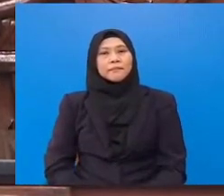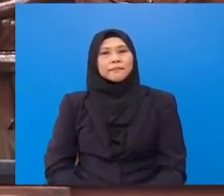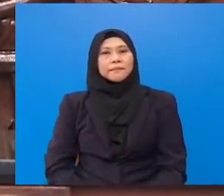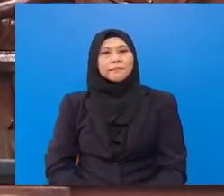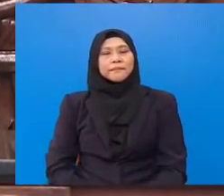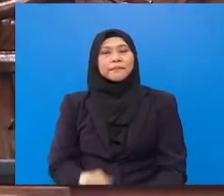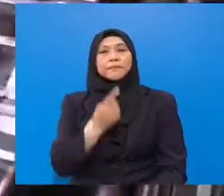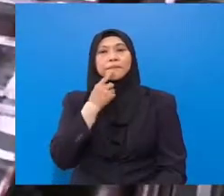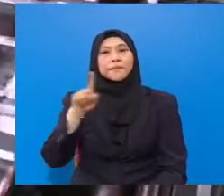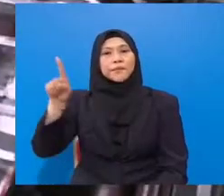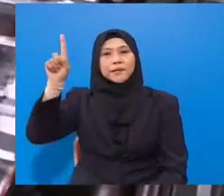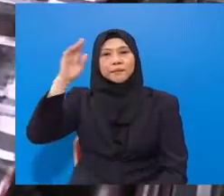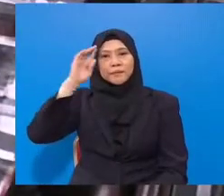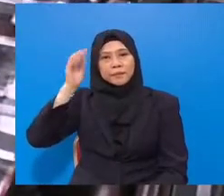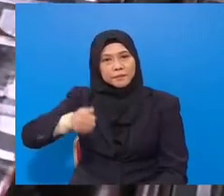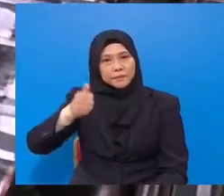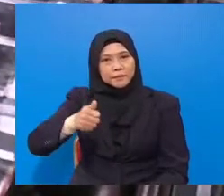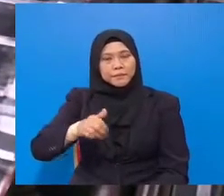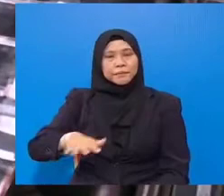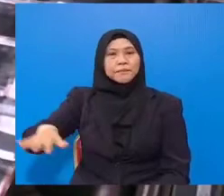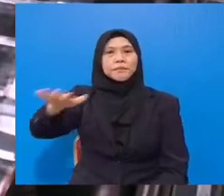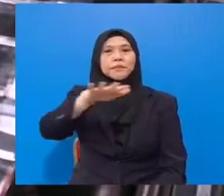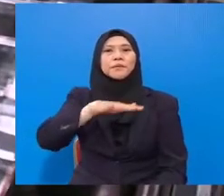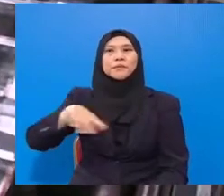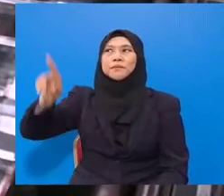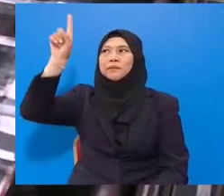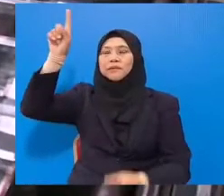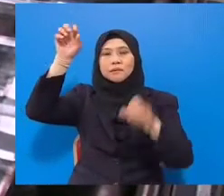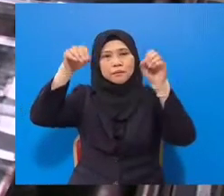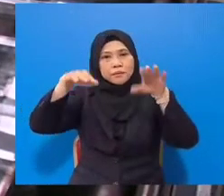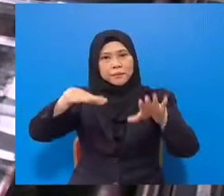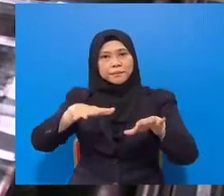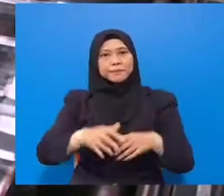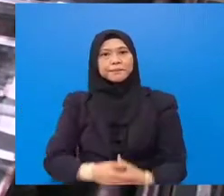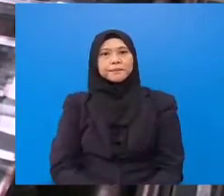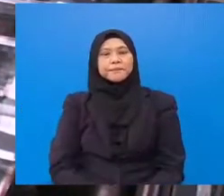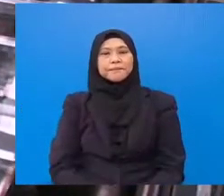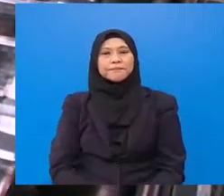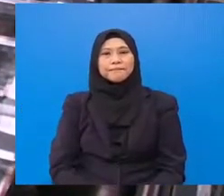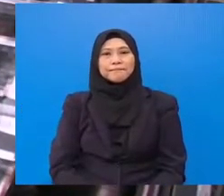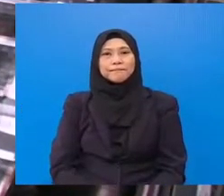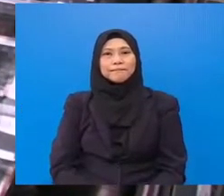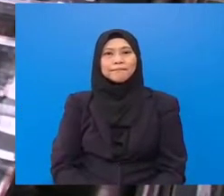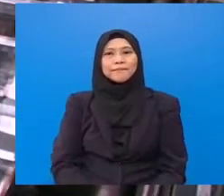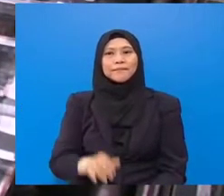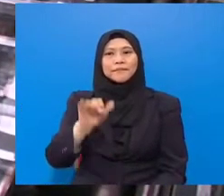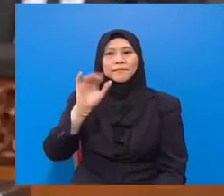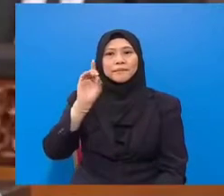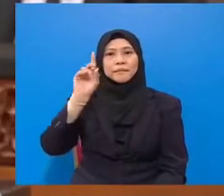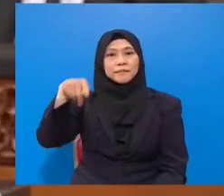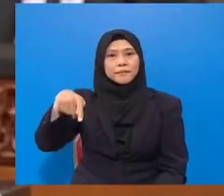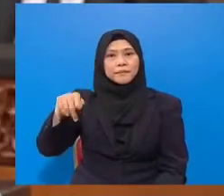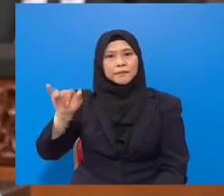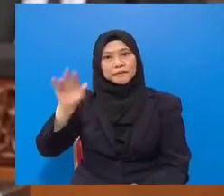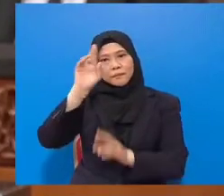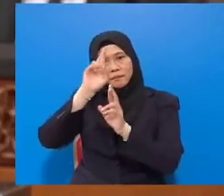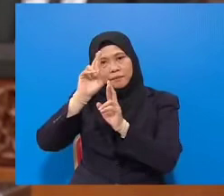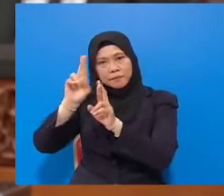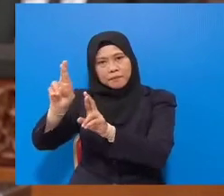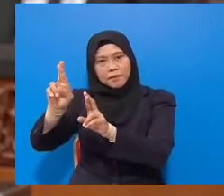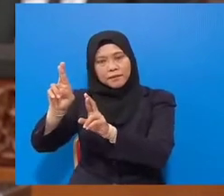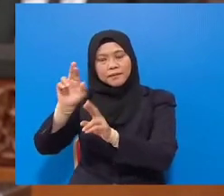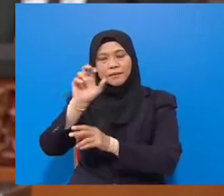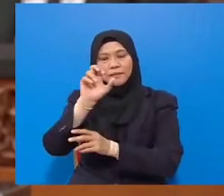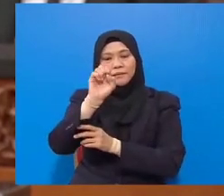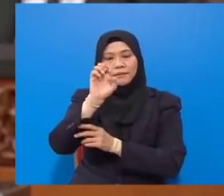Bismillahirohmanirohim Assalamualaikum warahmatullahi wabarakatuh Fancy ini Bertuah yang bohong main